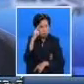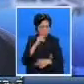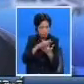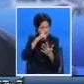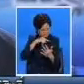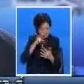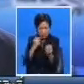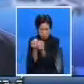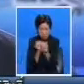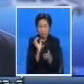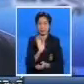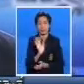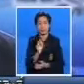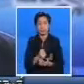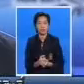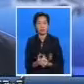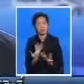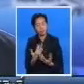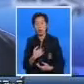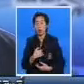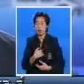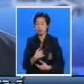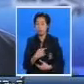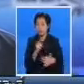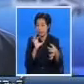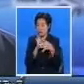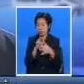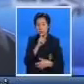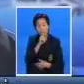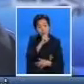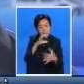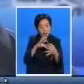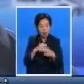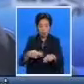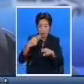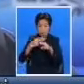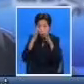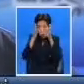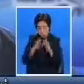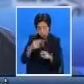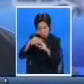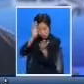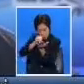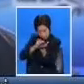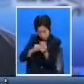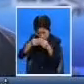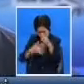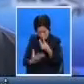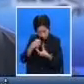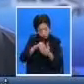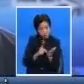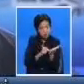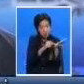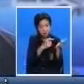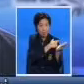เนี่ยถามเสียเลยก็แล้วกันนะครับว่าเรื่องถวายฎีกาอธิการบดี 26สถาบัน